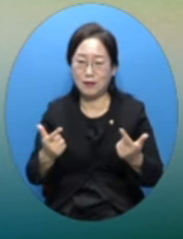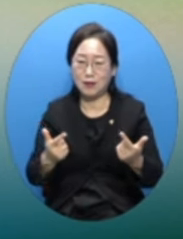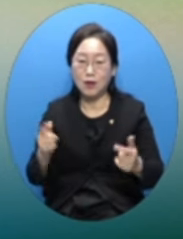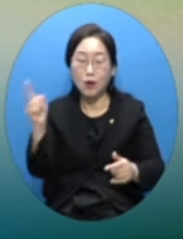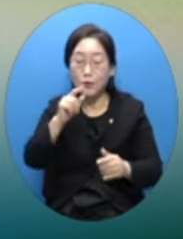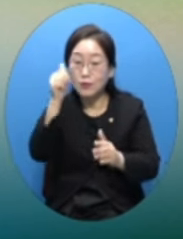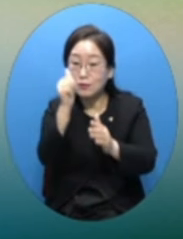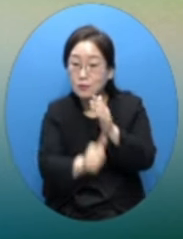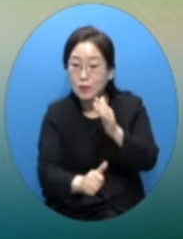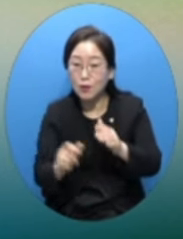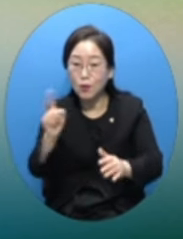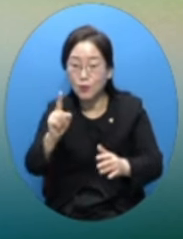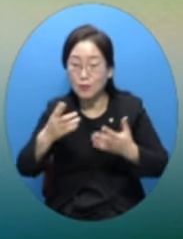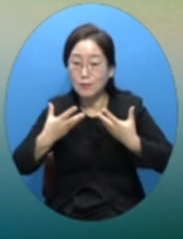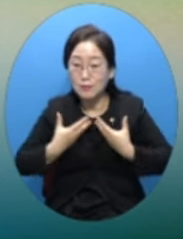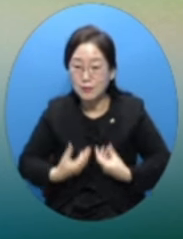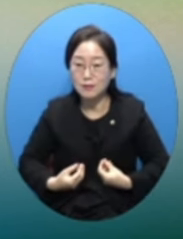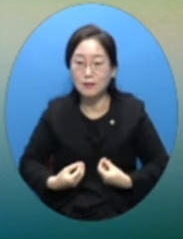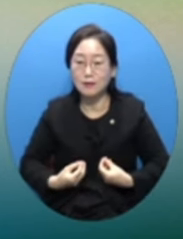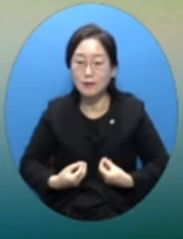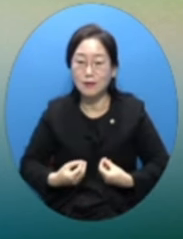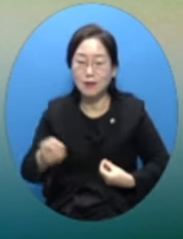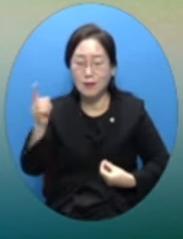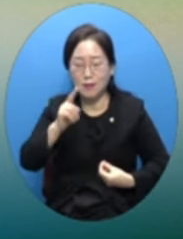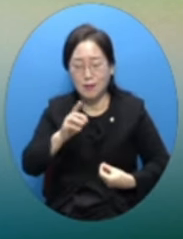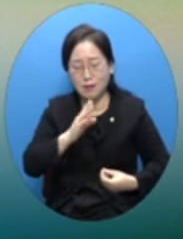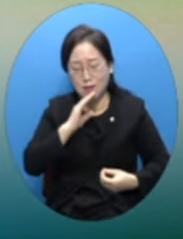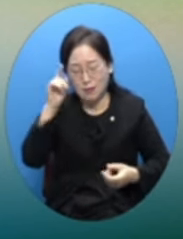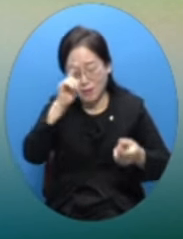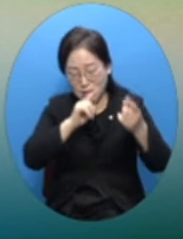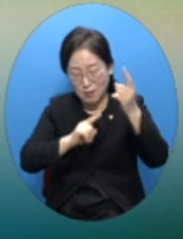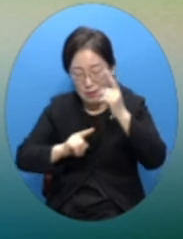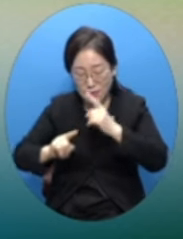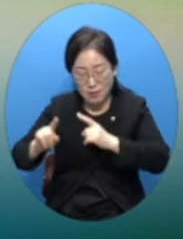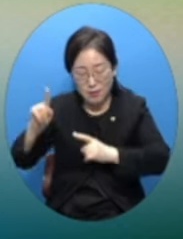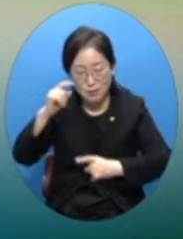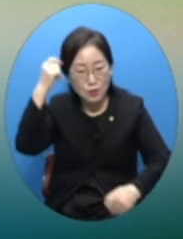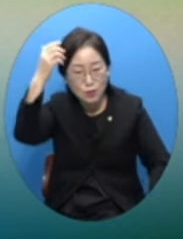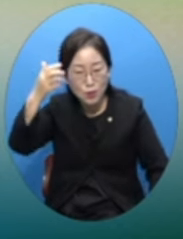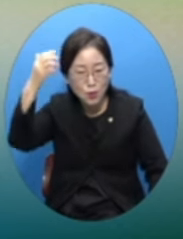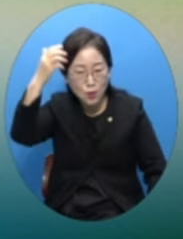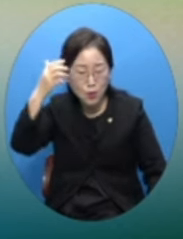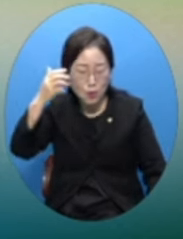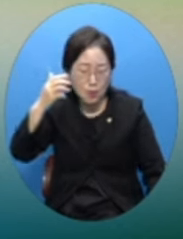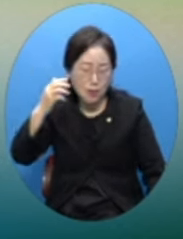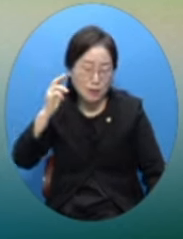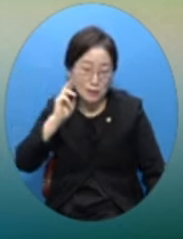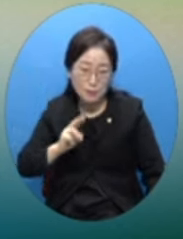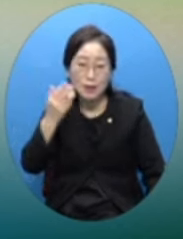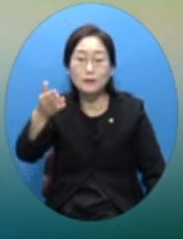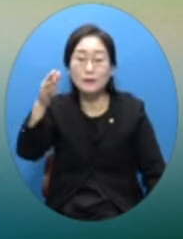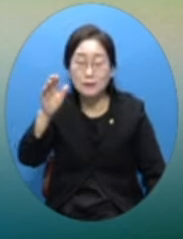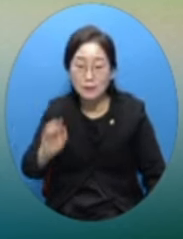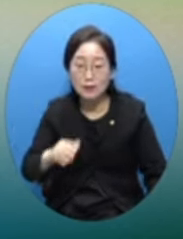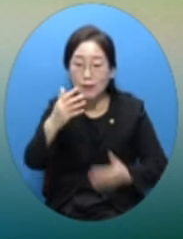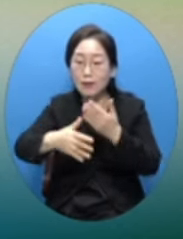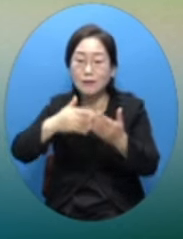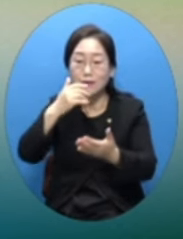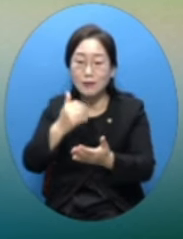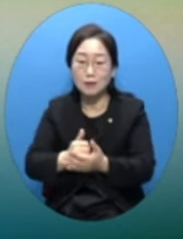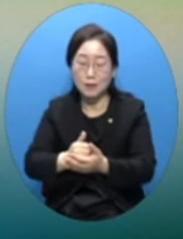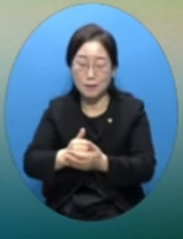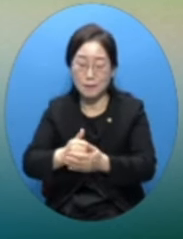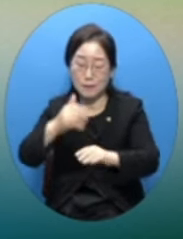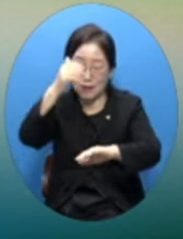실패도 그 어떤 좌절도 씻을 수 없는 상처가 내 육신과 영혼을 핥히고 지나갔다 할지라도 하나님이